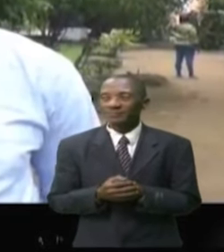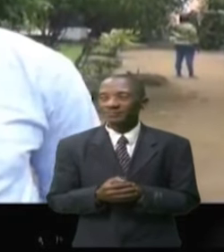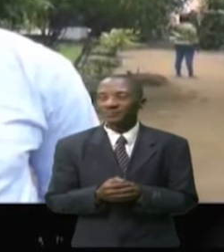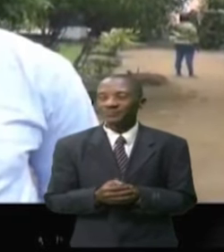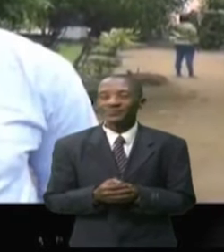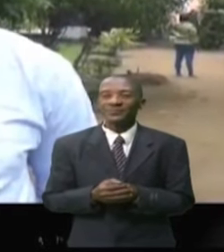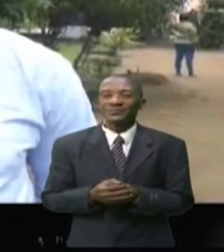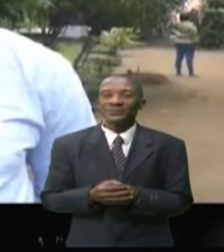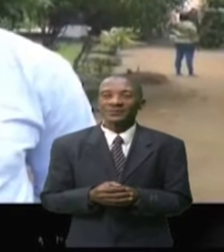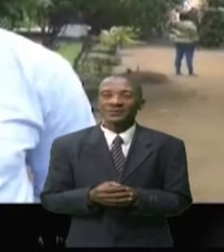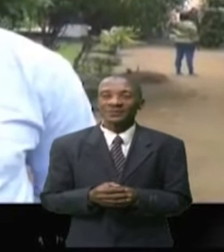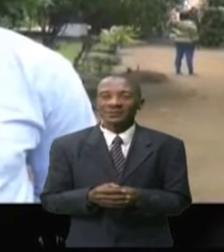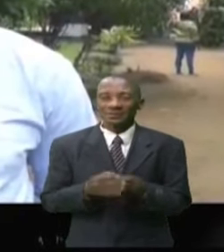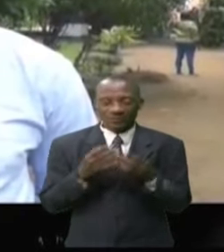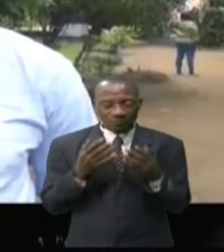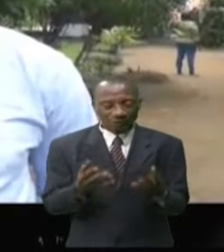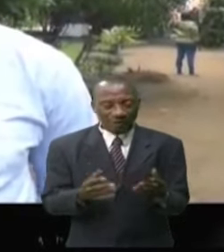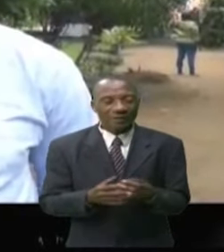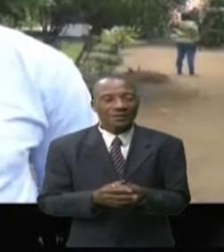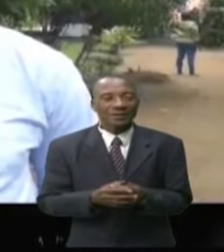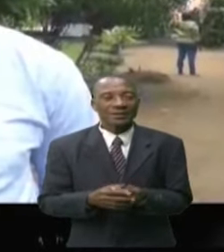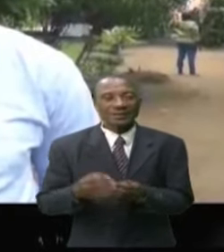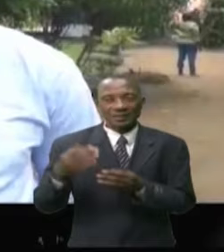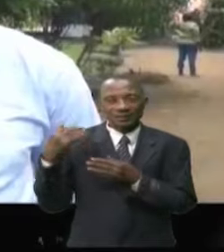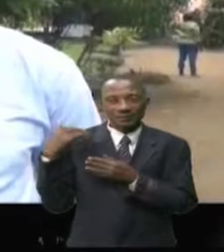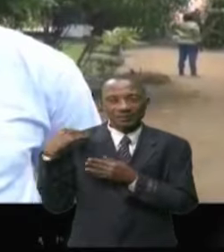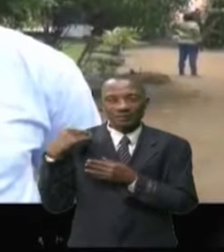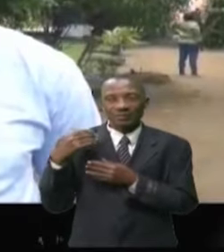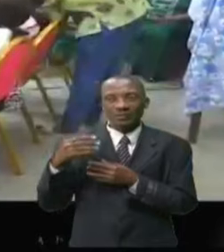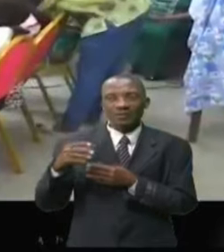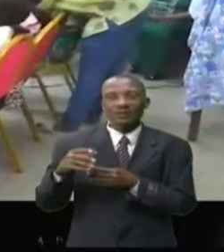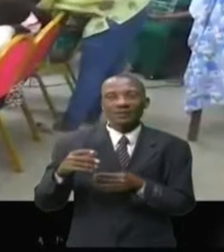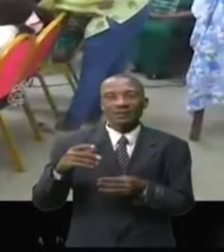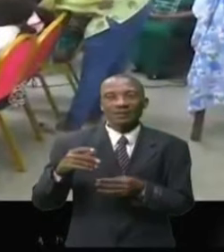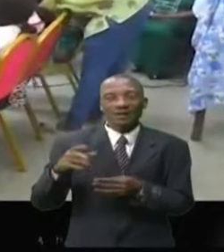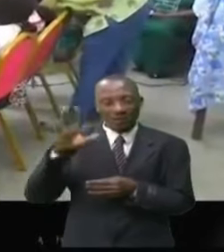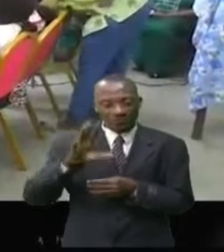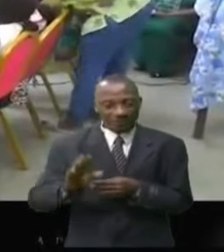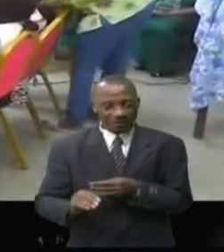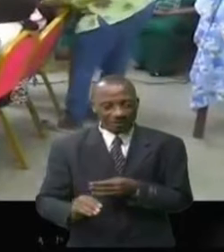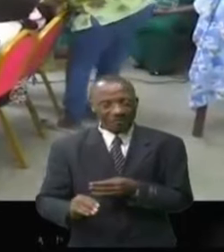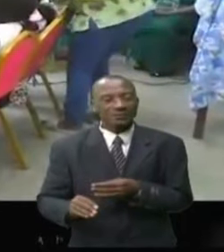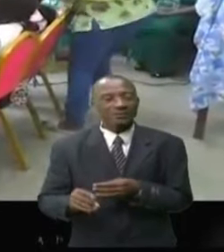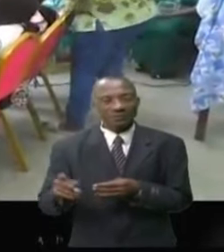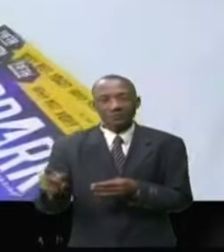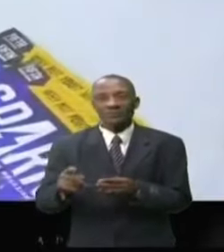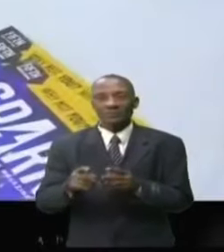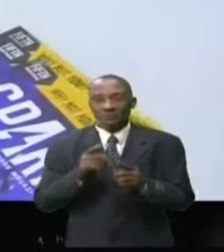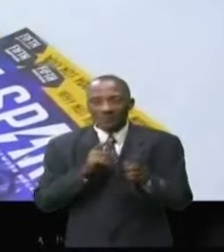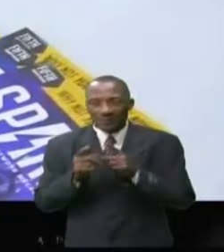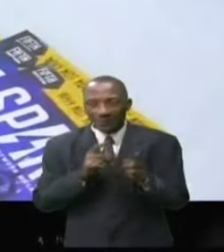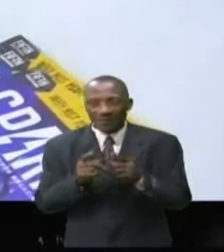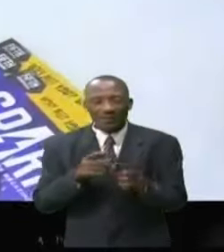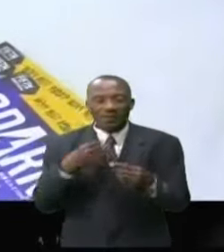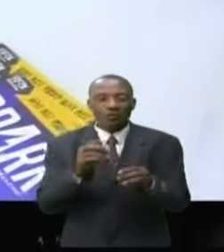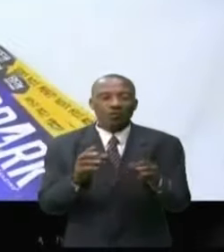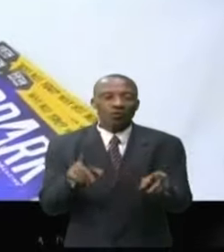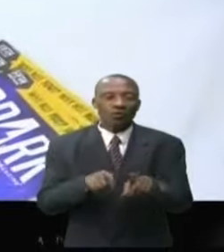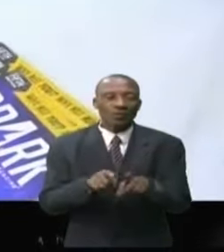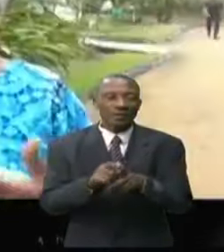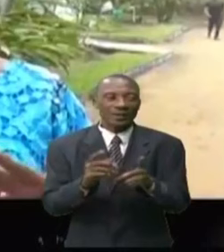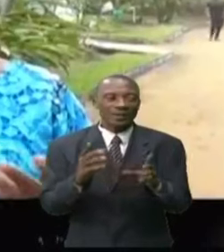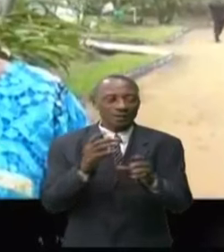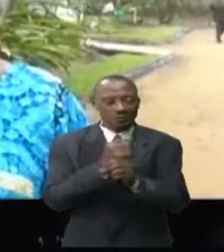niveau nous vivons les violences basées sur les genres et comment aussi on s'y prend l'â desac précise à l'intention des personnes vivant avec